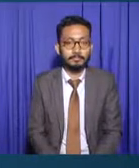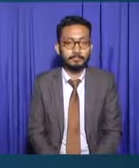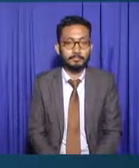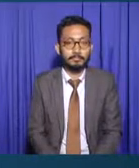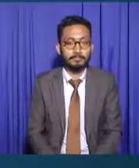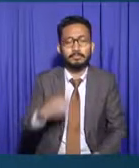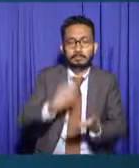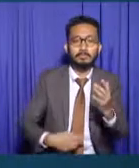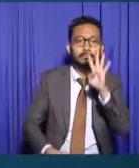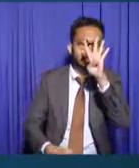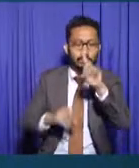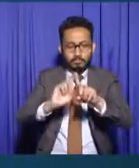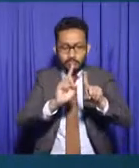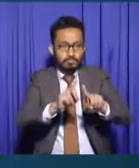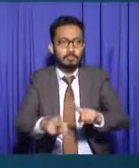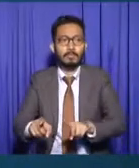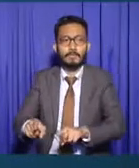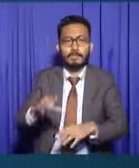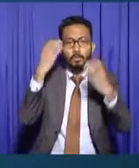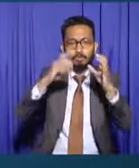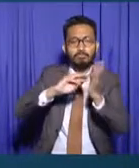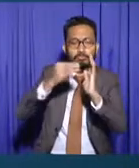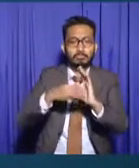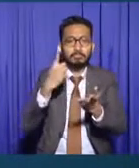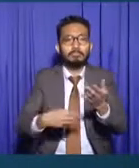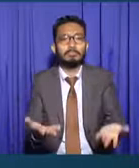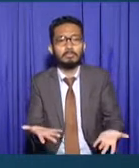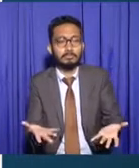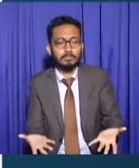Apakah 4 variasi Yang saya maksudkan